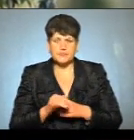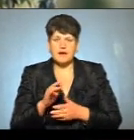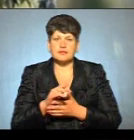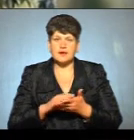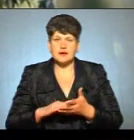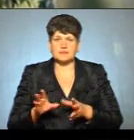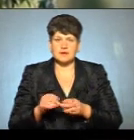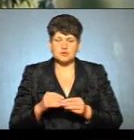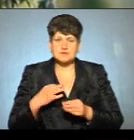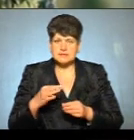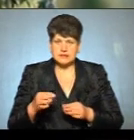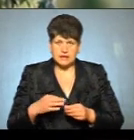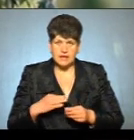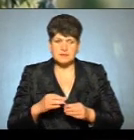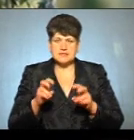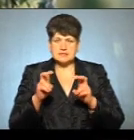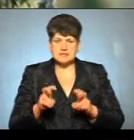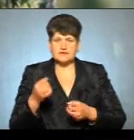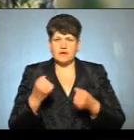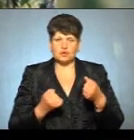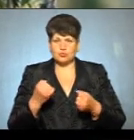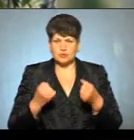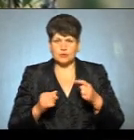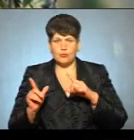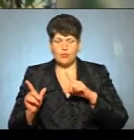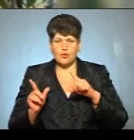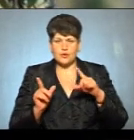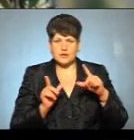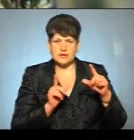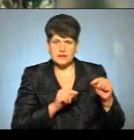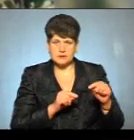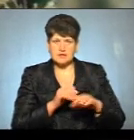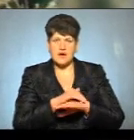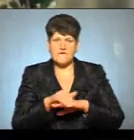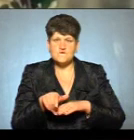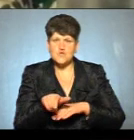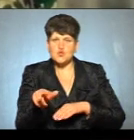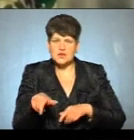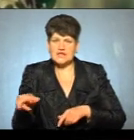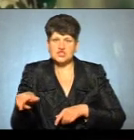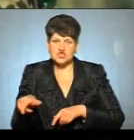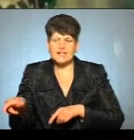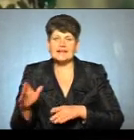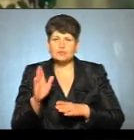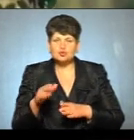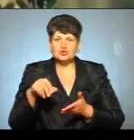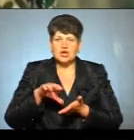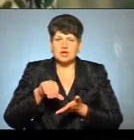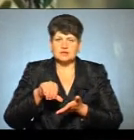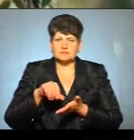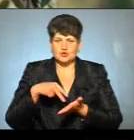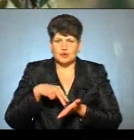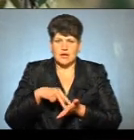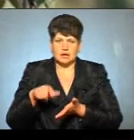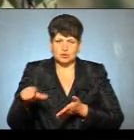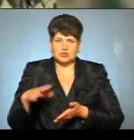ми з синами, сівши в автомобіль, поїдемо на вулички, де люди будуть чекати у своїх брамах,